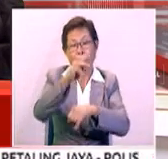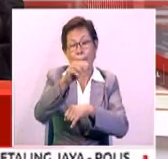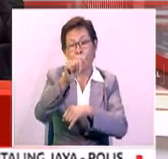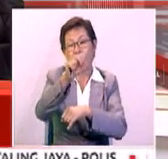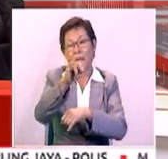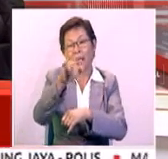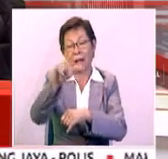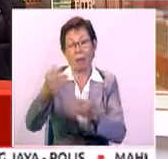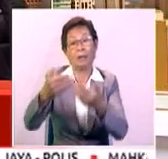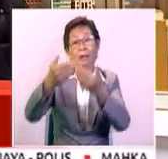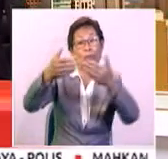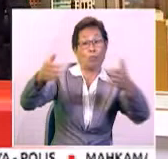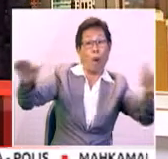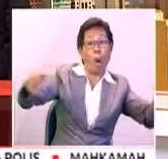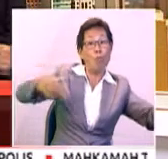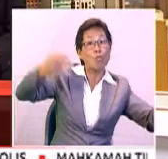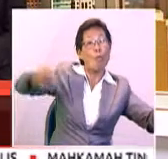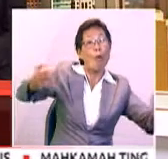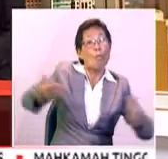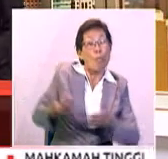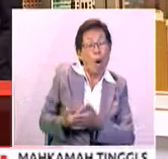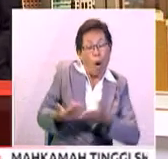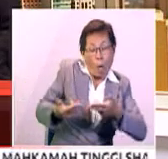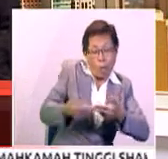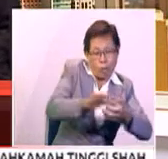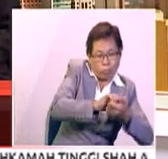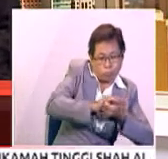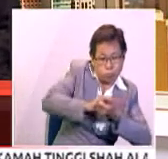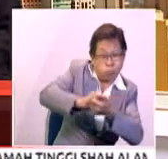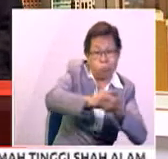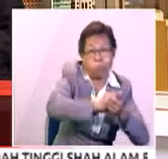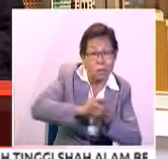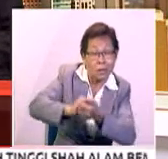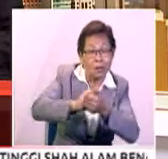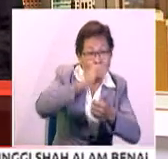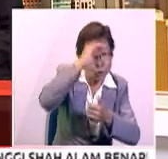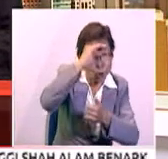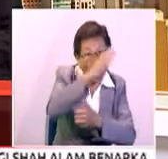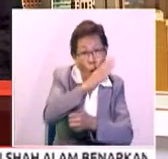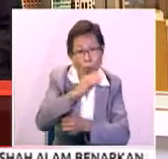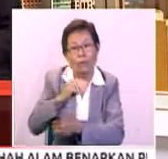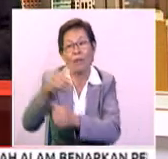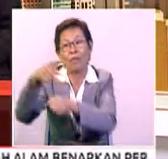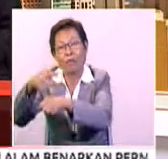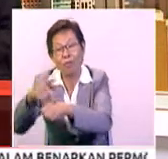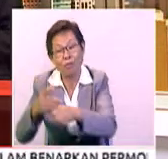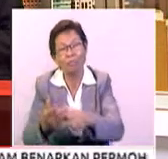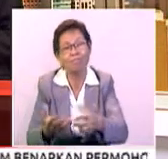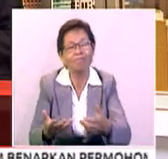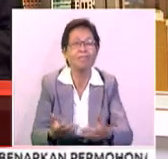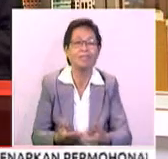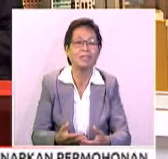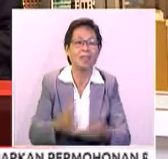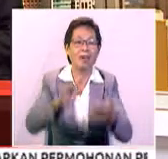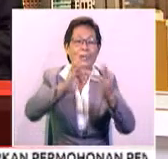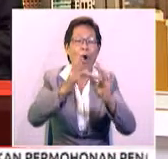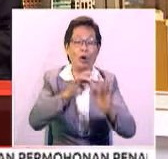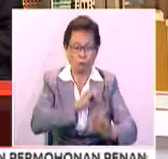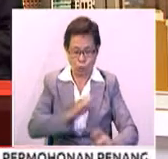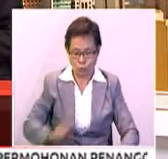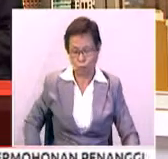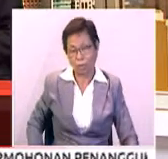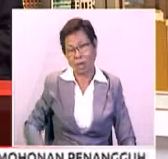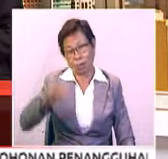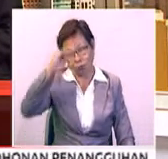Filipina membuka lembaran baharu hubungan kerjasama antara Johor dan Filipina. Ya, melalui laman Facebook rasmi Sultan Ibrahim